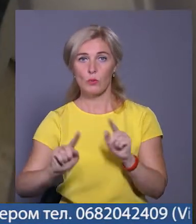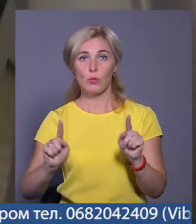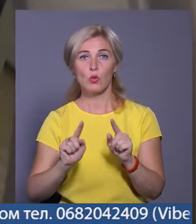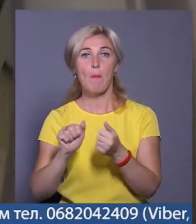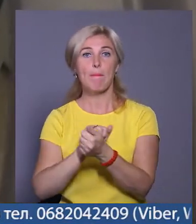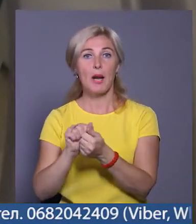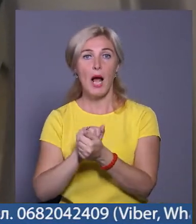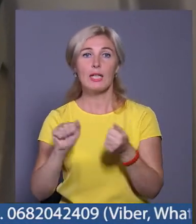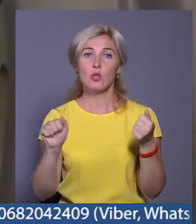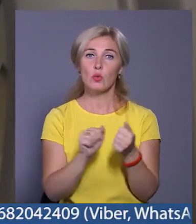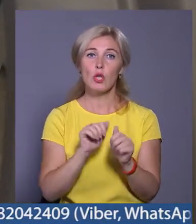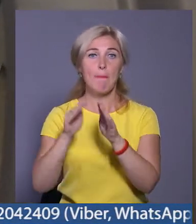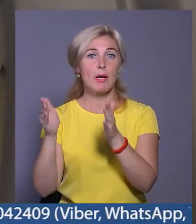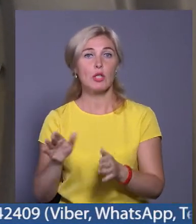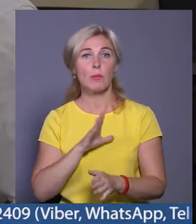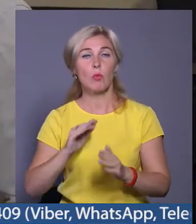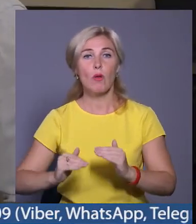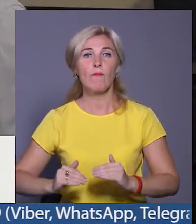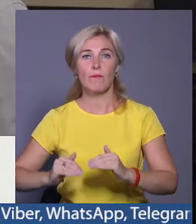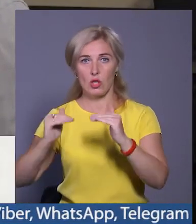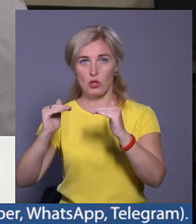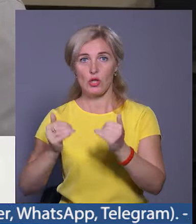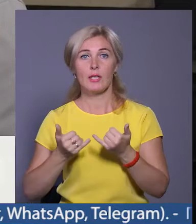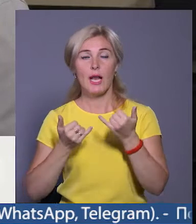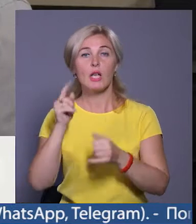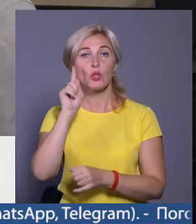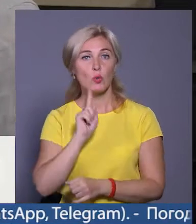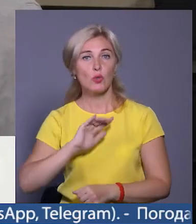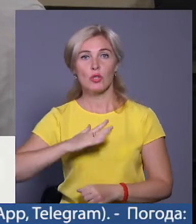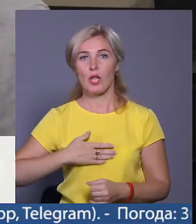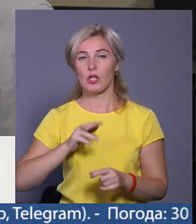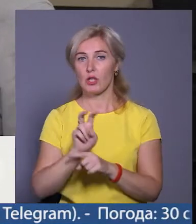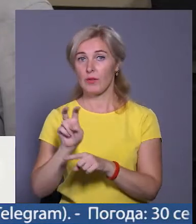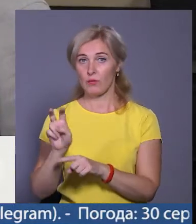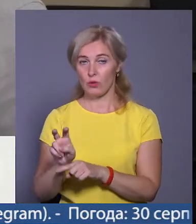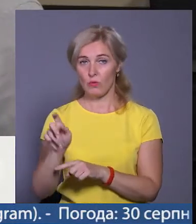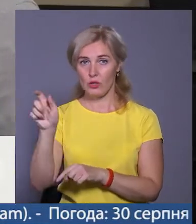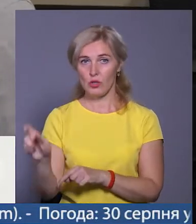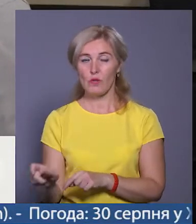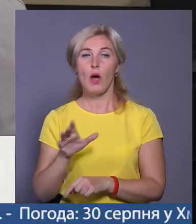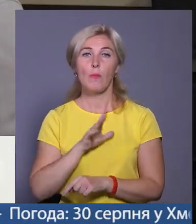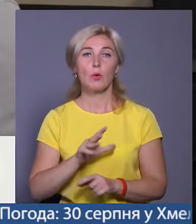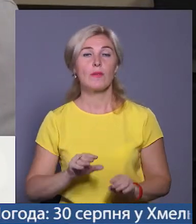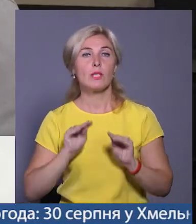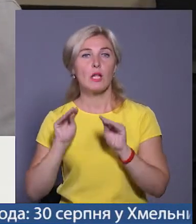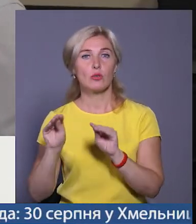пральні і сушильні машинки були вищими для зручності наших клієнтів, відвідувачів, були